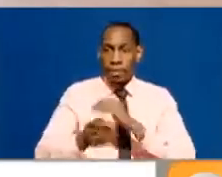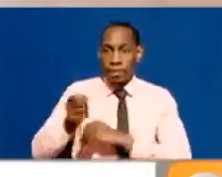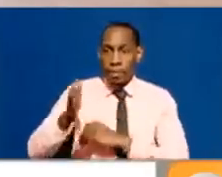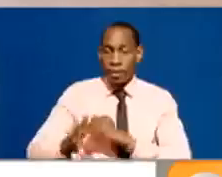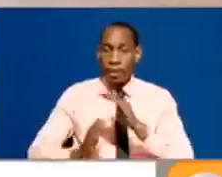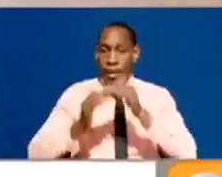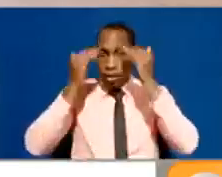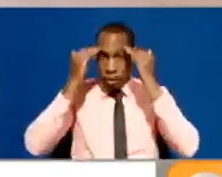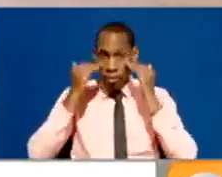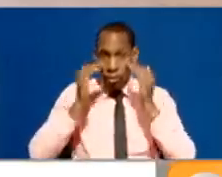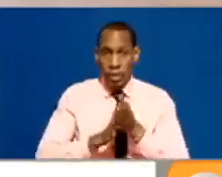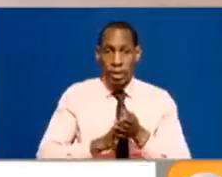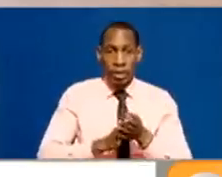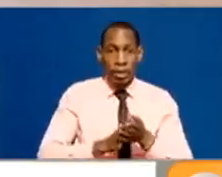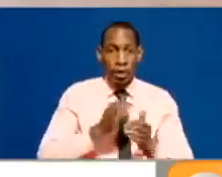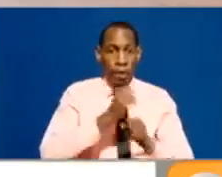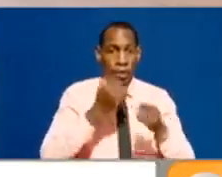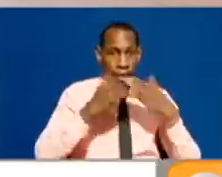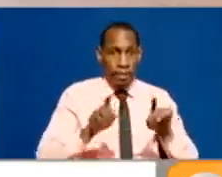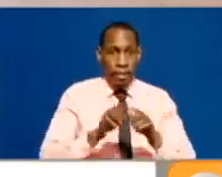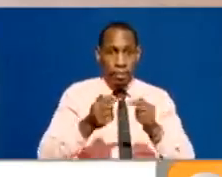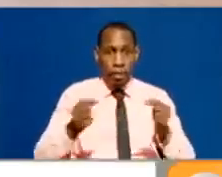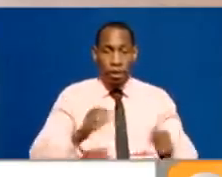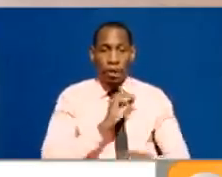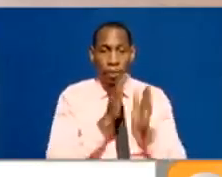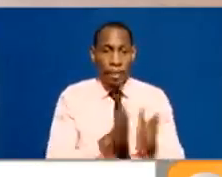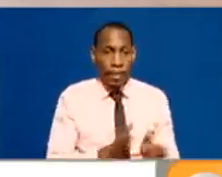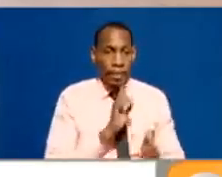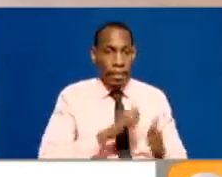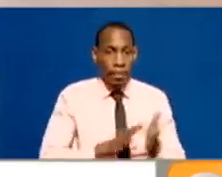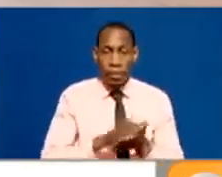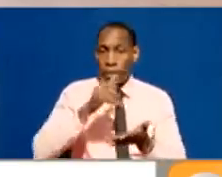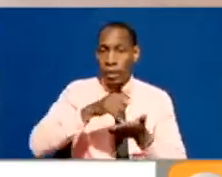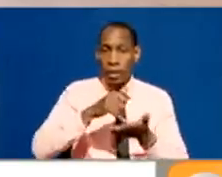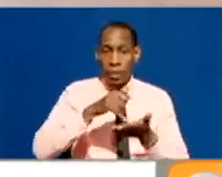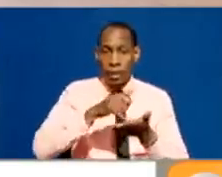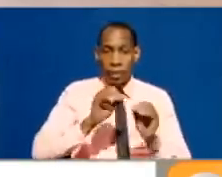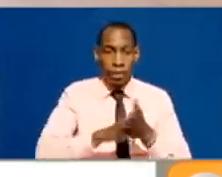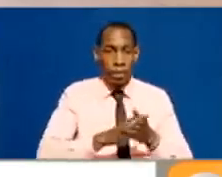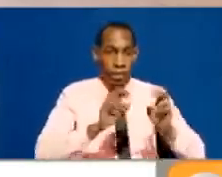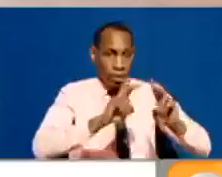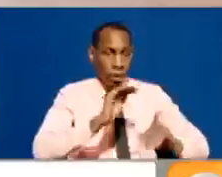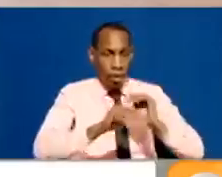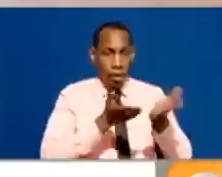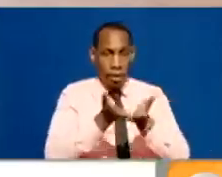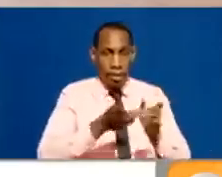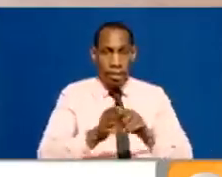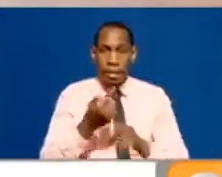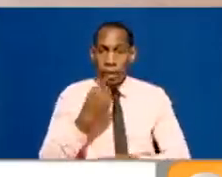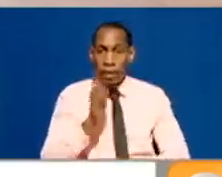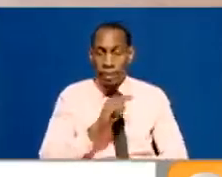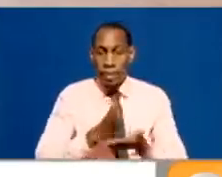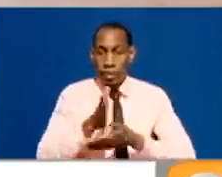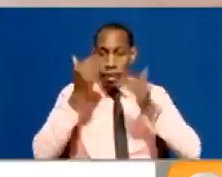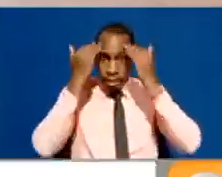wa mahakama ya upeo. Shughuli hiyo imekamilika licha upande wa walalamishi kudai kuwa hawakuruhusiwa kukagua sava zote kama ilivyoagizwa na